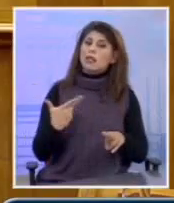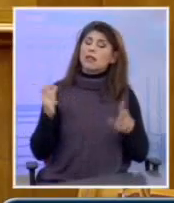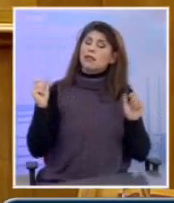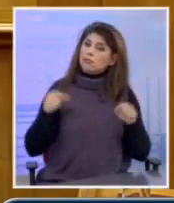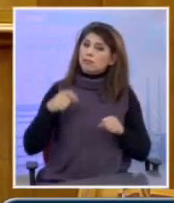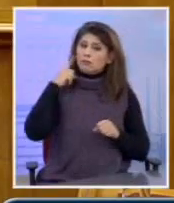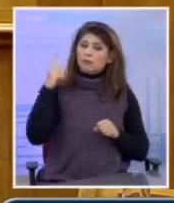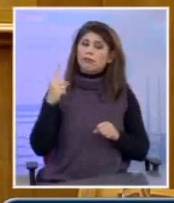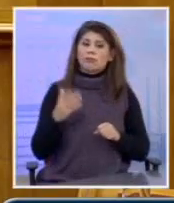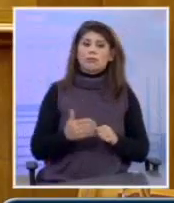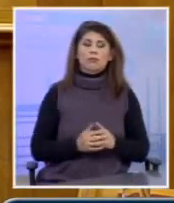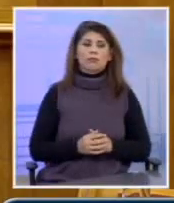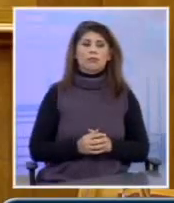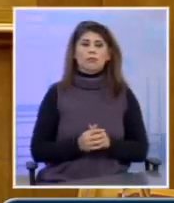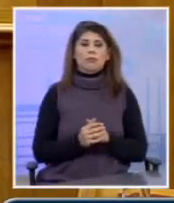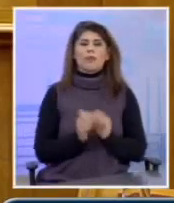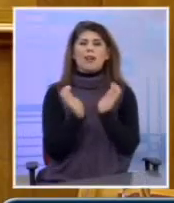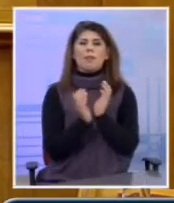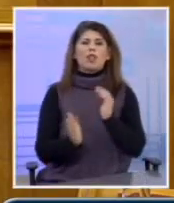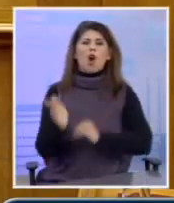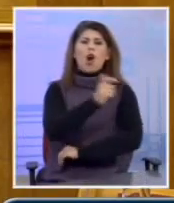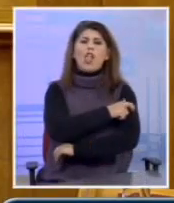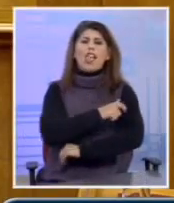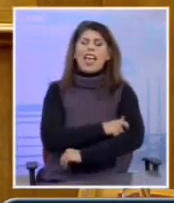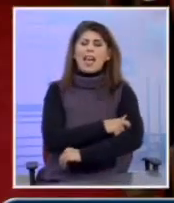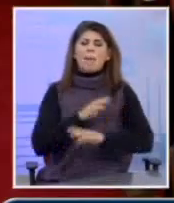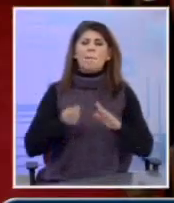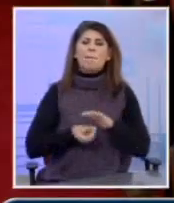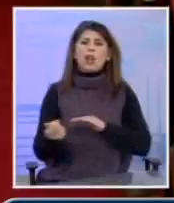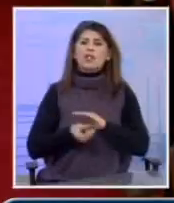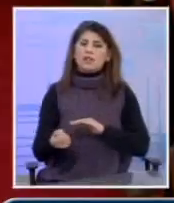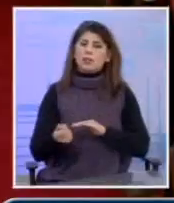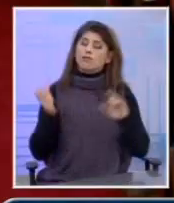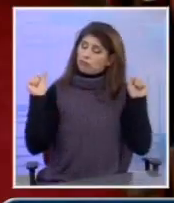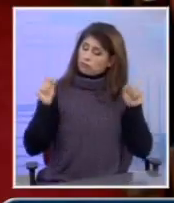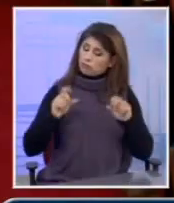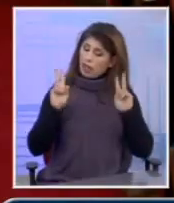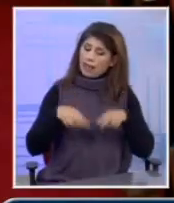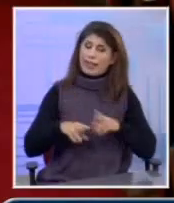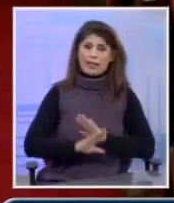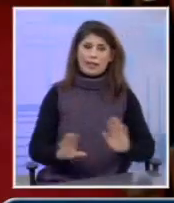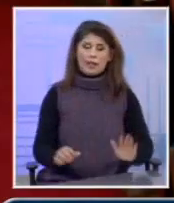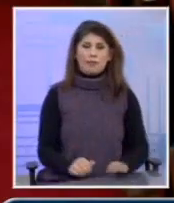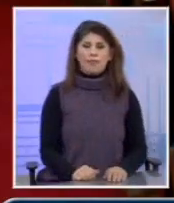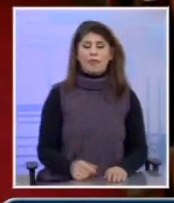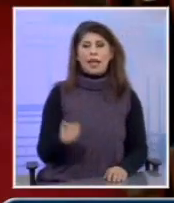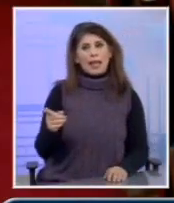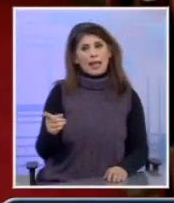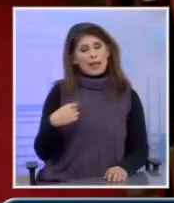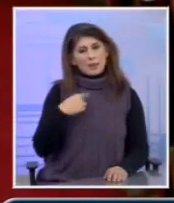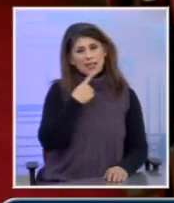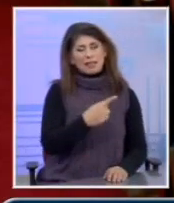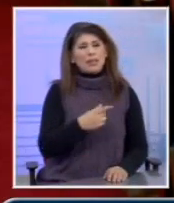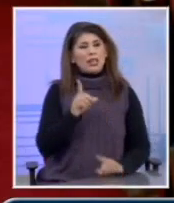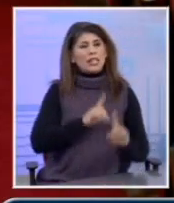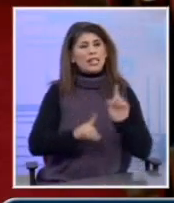σύμφωνη γνώμη της ΥΠΑ της αρμοστίας του ΟΕΕ για τους πρόσφυγες. Τώρα, λέτε ότι σας είπανε κάποιοι ότι δεν τους θέλουν